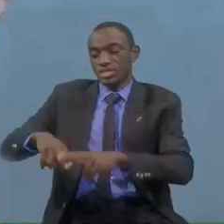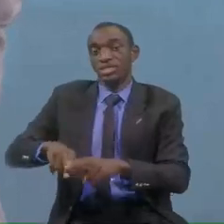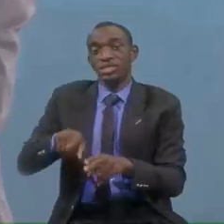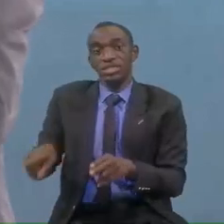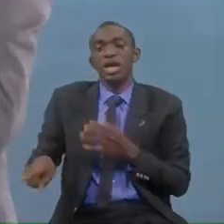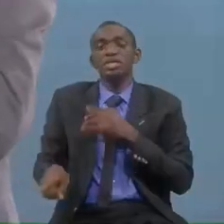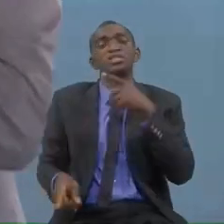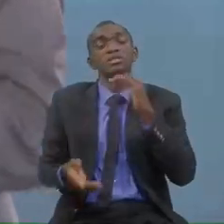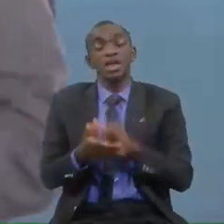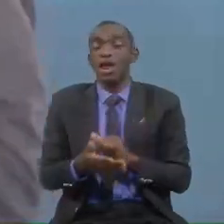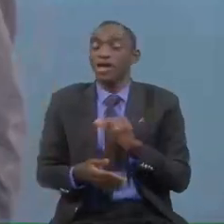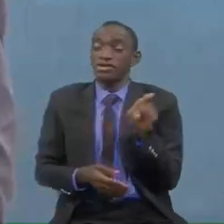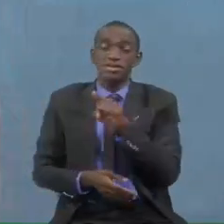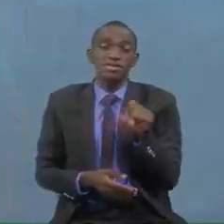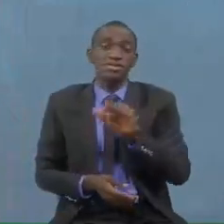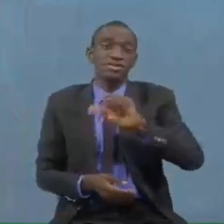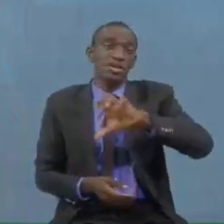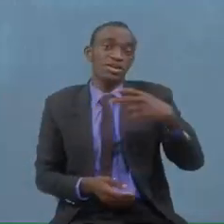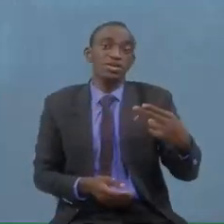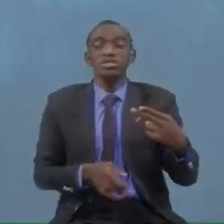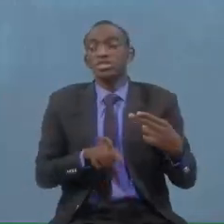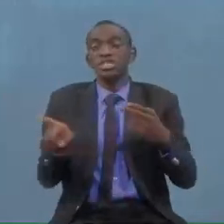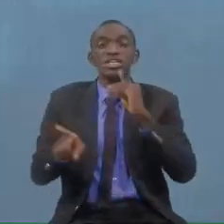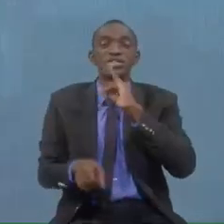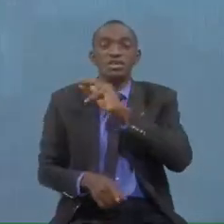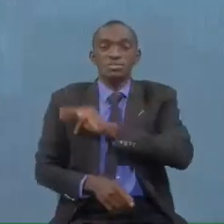un membre de mon église.